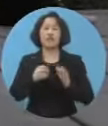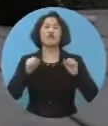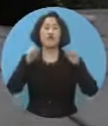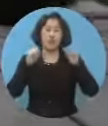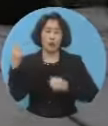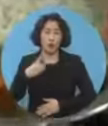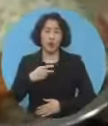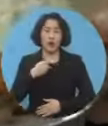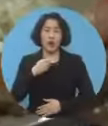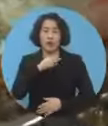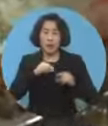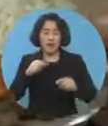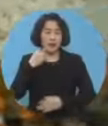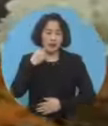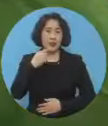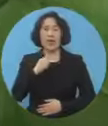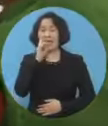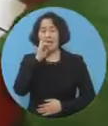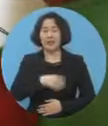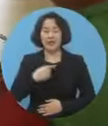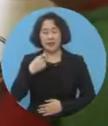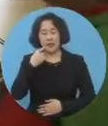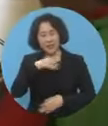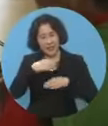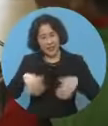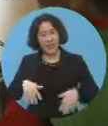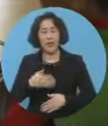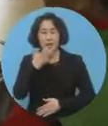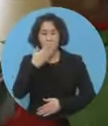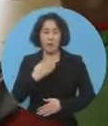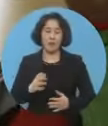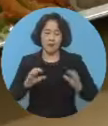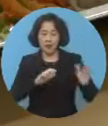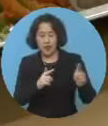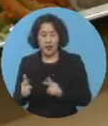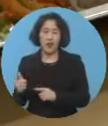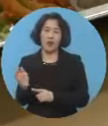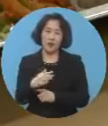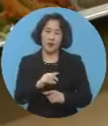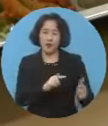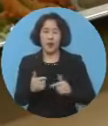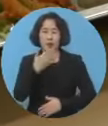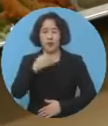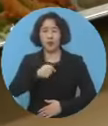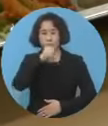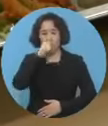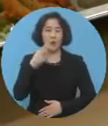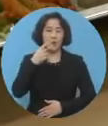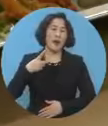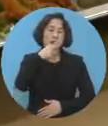음식은 심각 때 먹고 채소와 생선을 충분히 섭취해야 합니다 특히 금연하는 것이 중요합니다